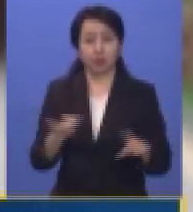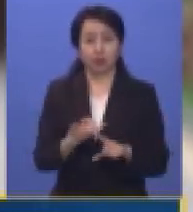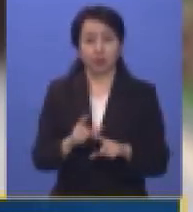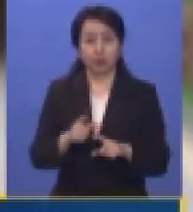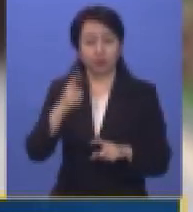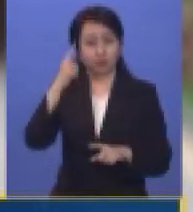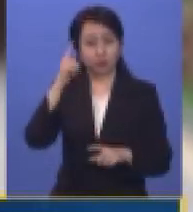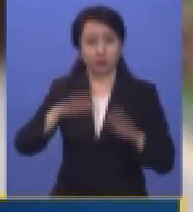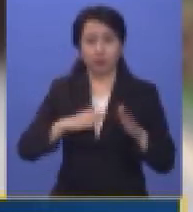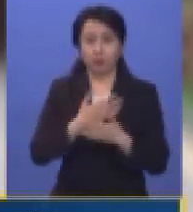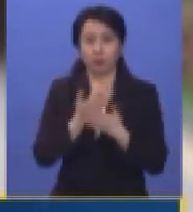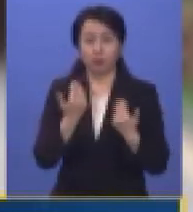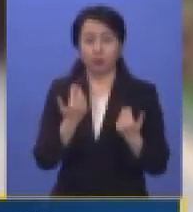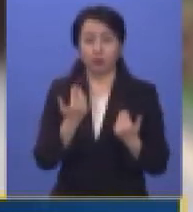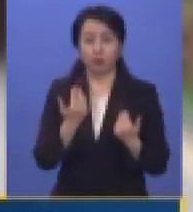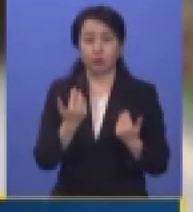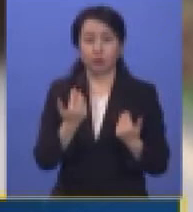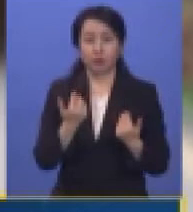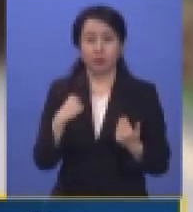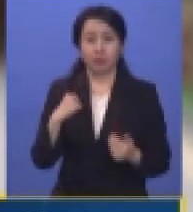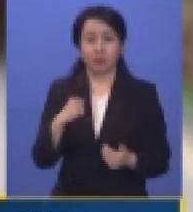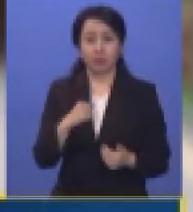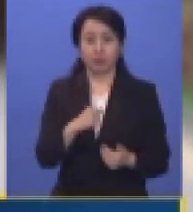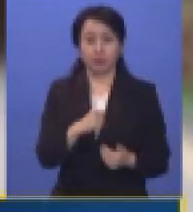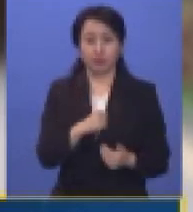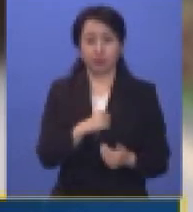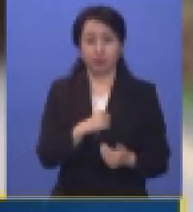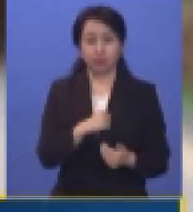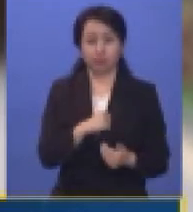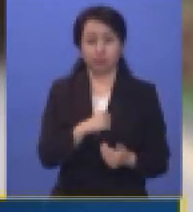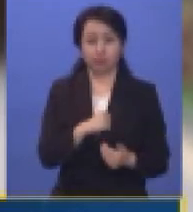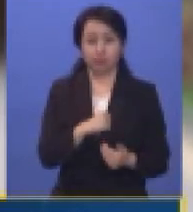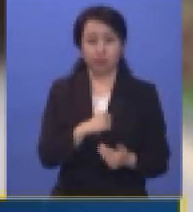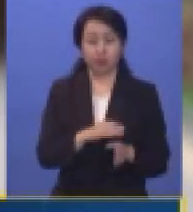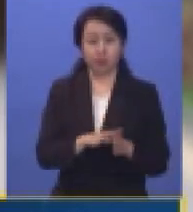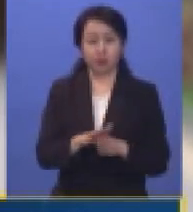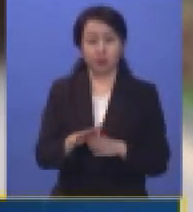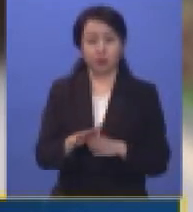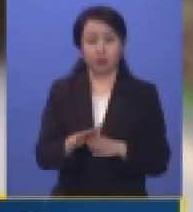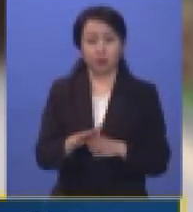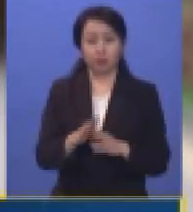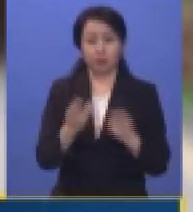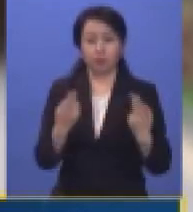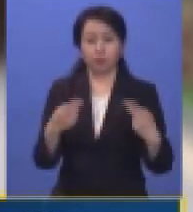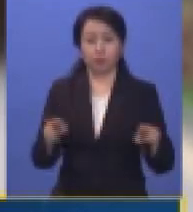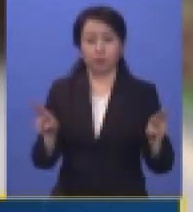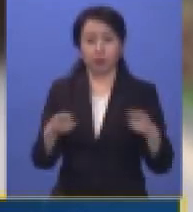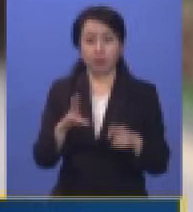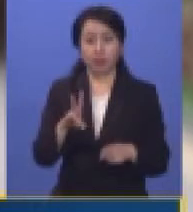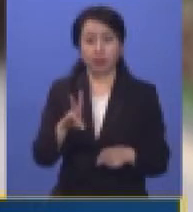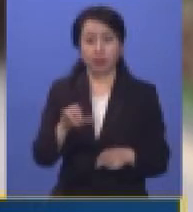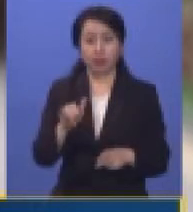не сомневаюсь. Сам лично сейчас собираюсь исполнять песню «Гаухартас».